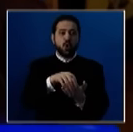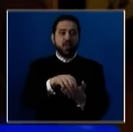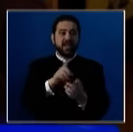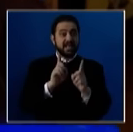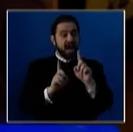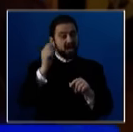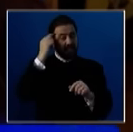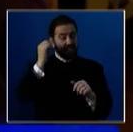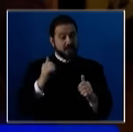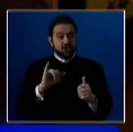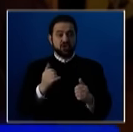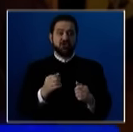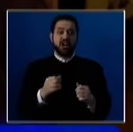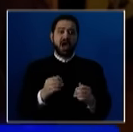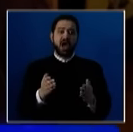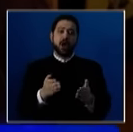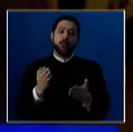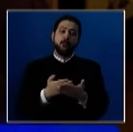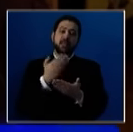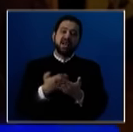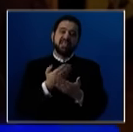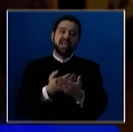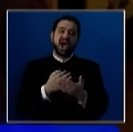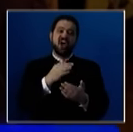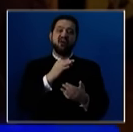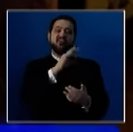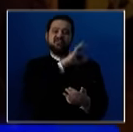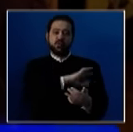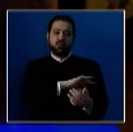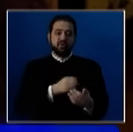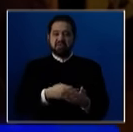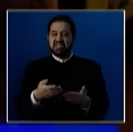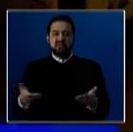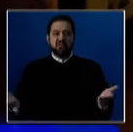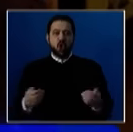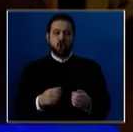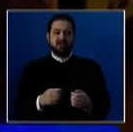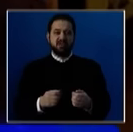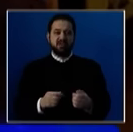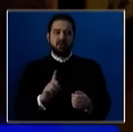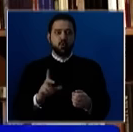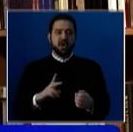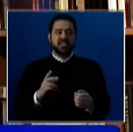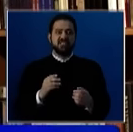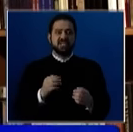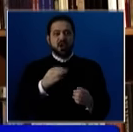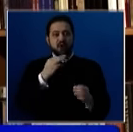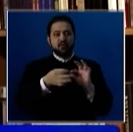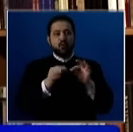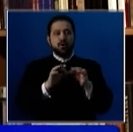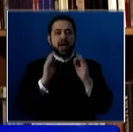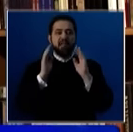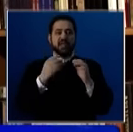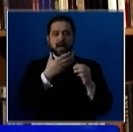fiului risipitor, în care nu este vorba de monahism sau de altă cale, și pur și